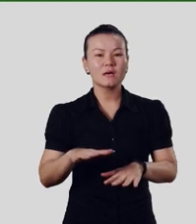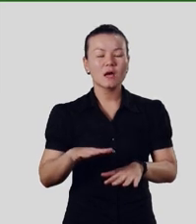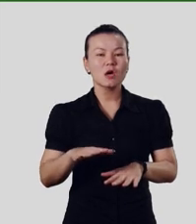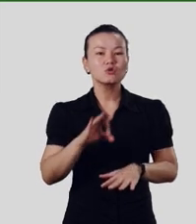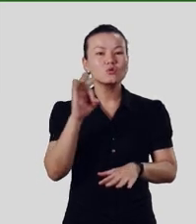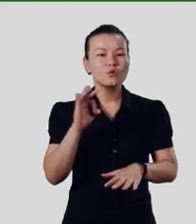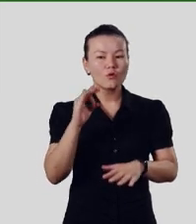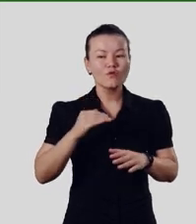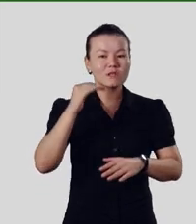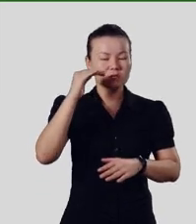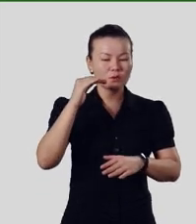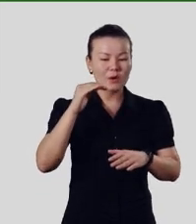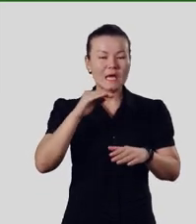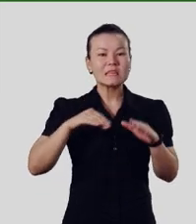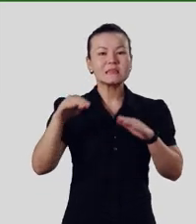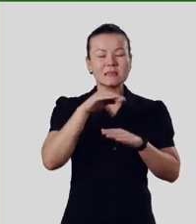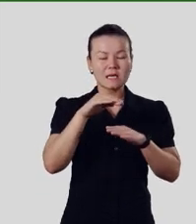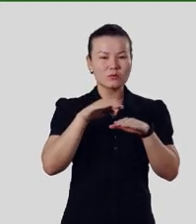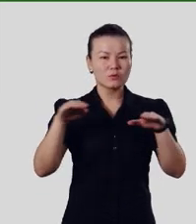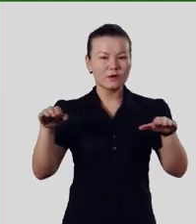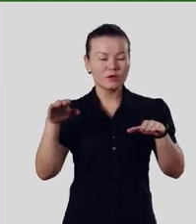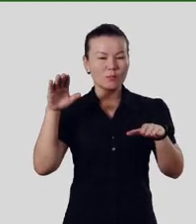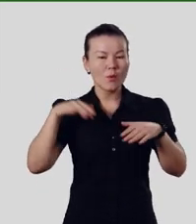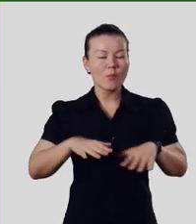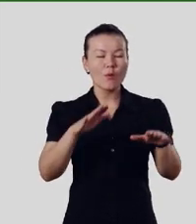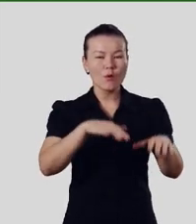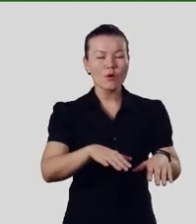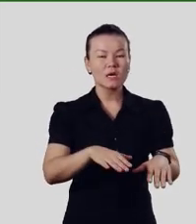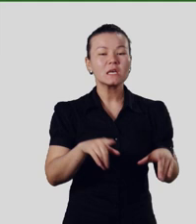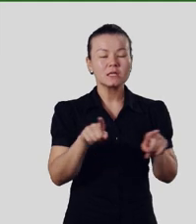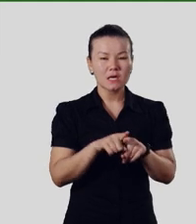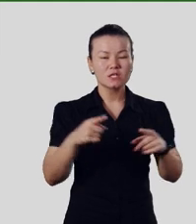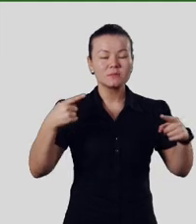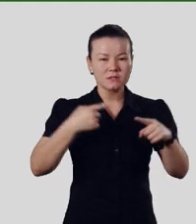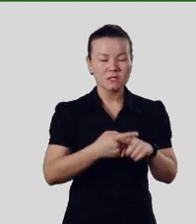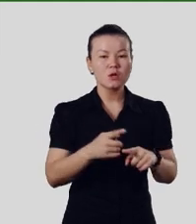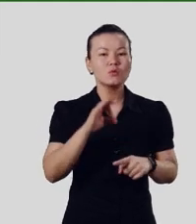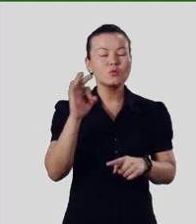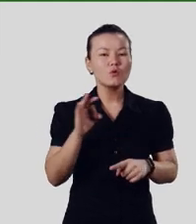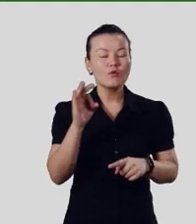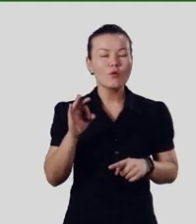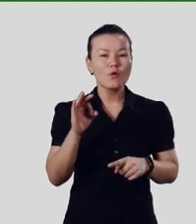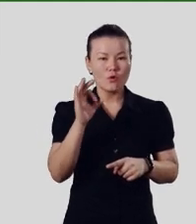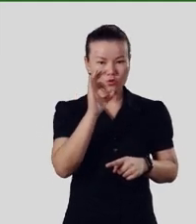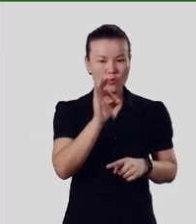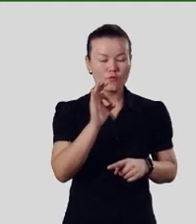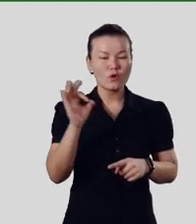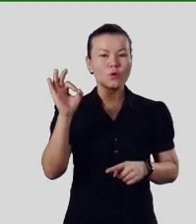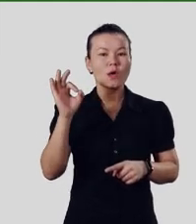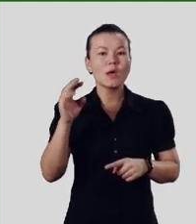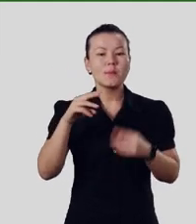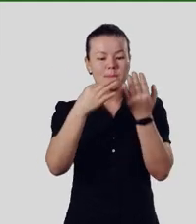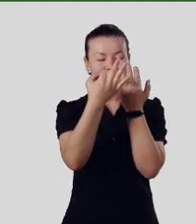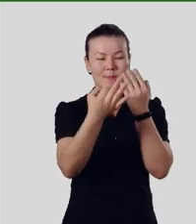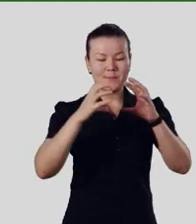нулевой высотой над уровнем моря, а также здесь пересекается нулевой меридиан и экватор.